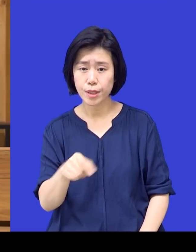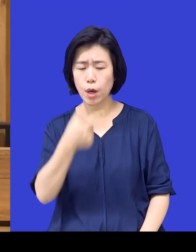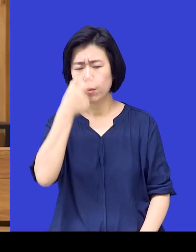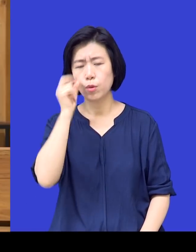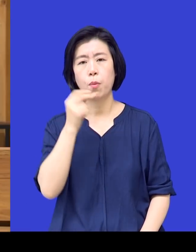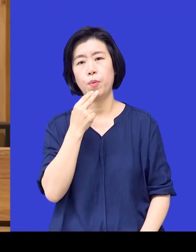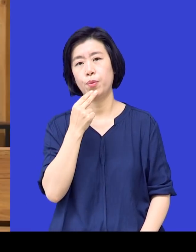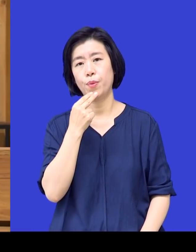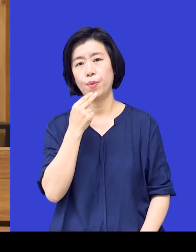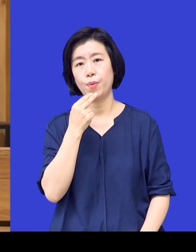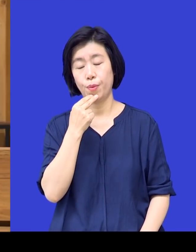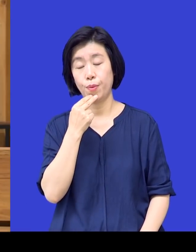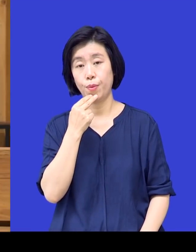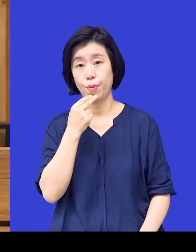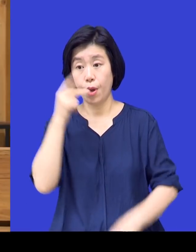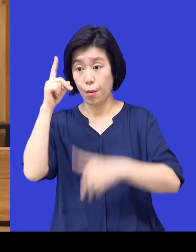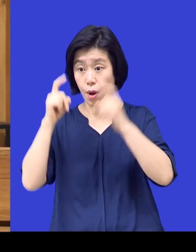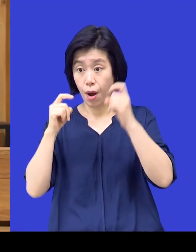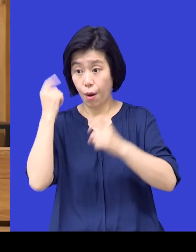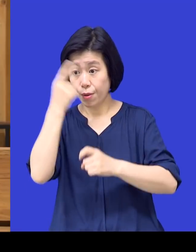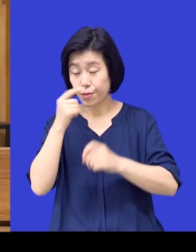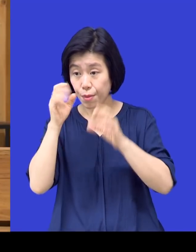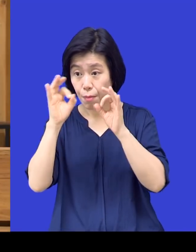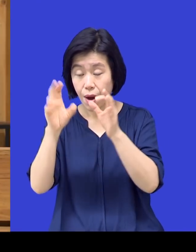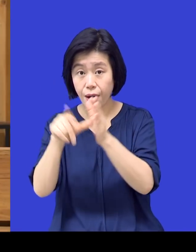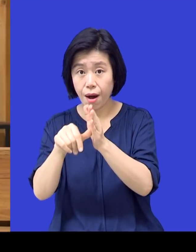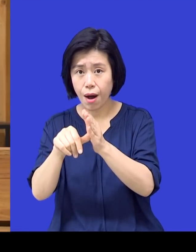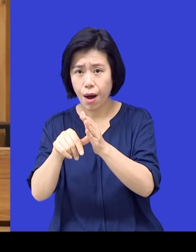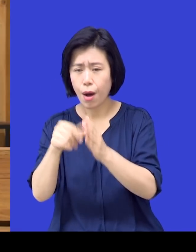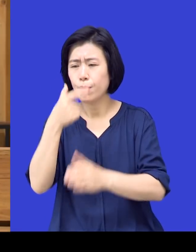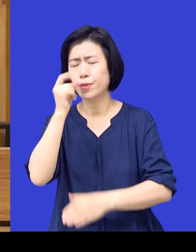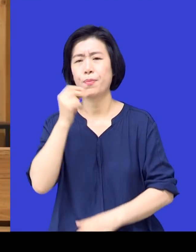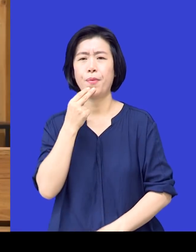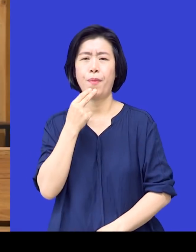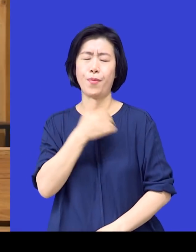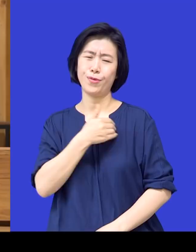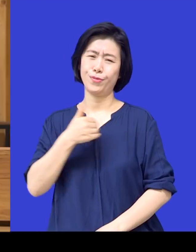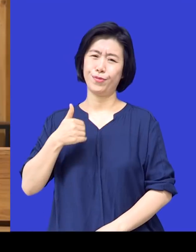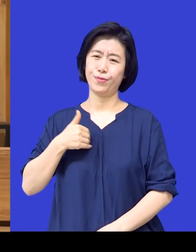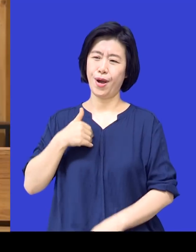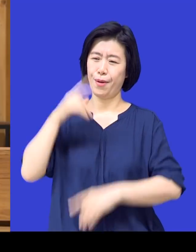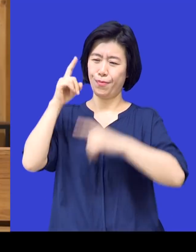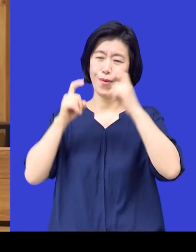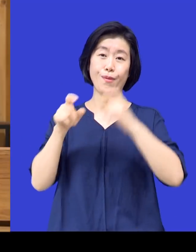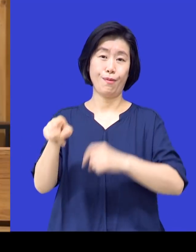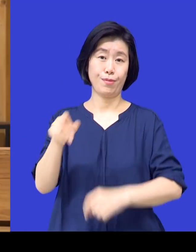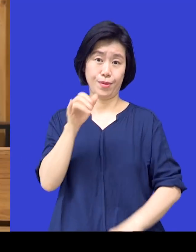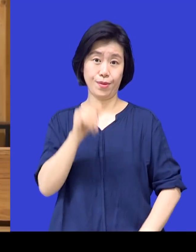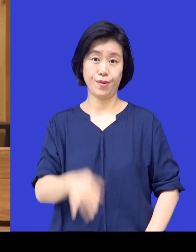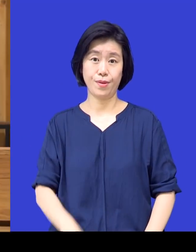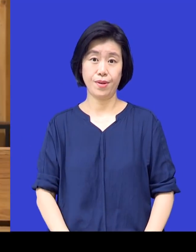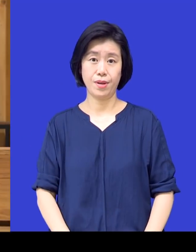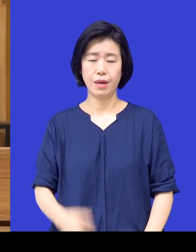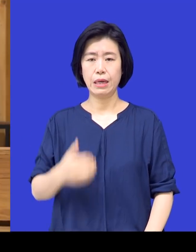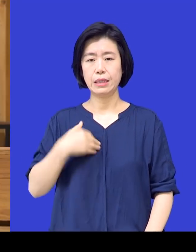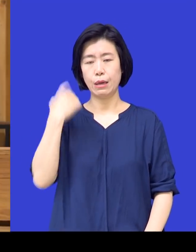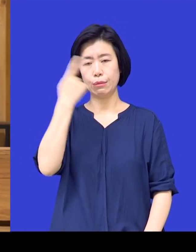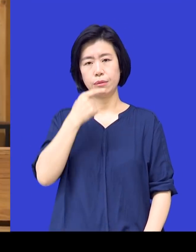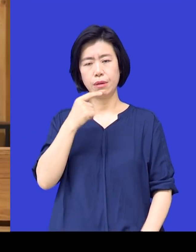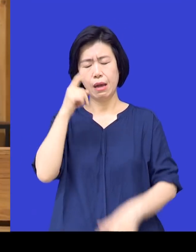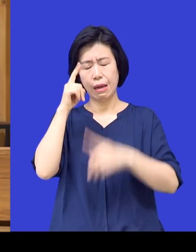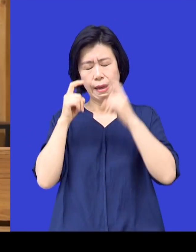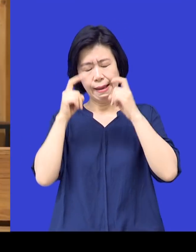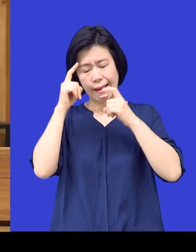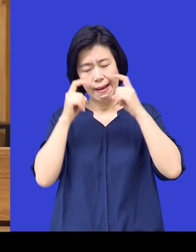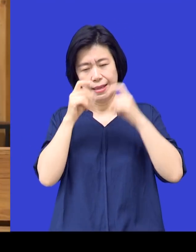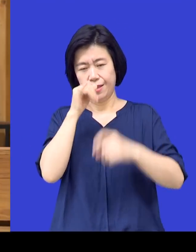없었던 것이고 얼굴 표정으로 봤을 때는 저는 부족함이 그냥 스스로 제 얼굴에 표정 속에 난 모든 게 다 부족하다고 느끼는